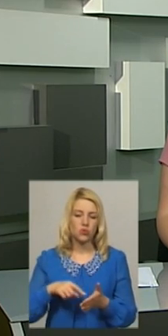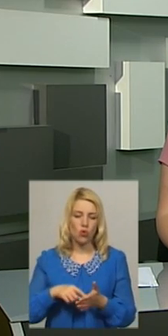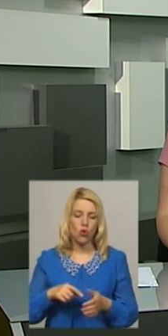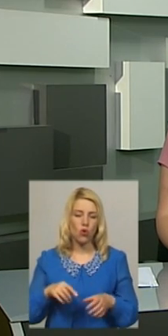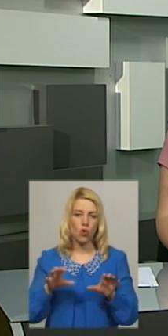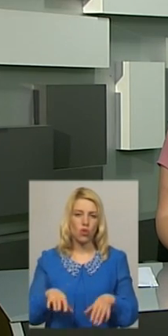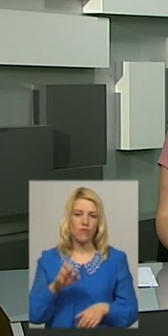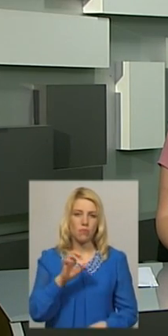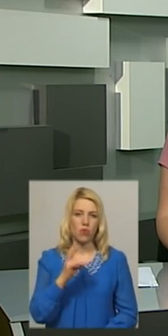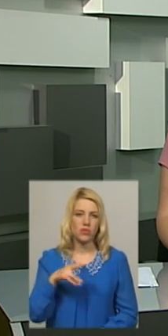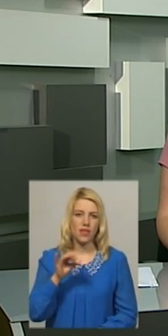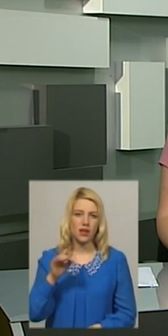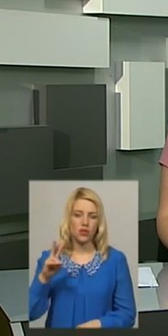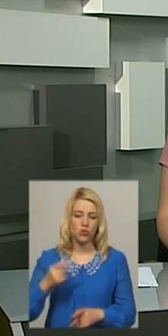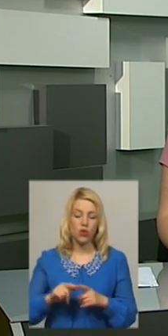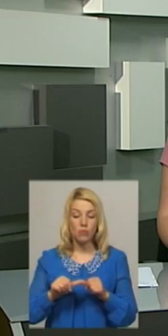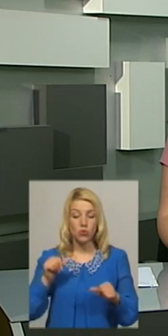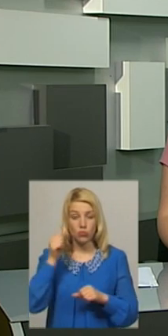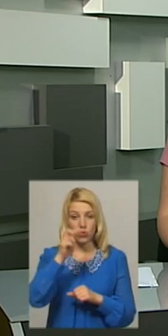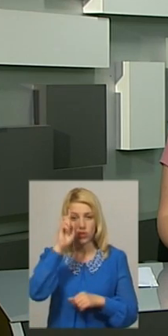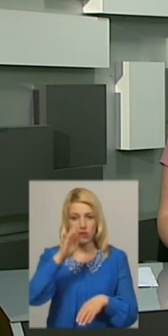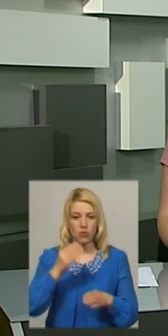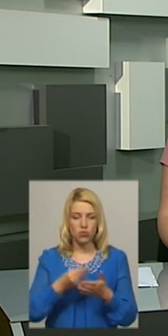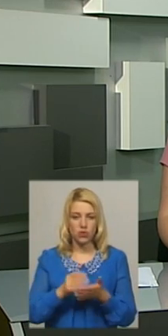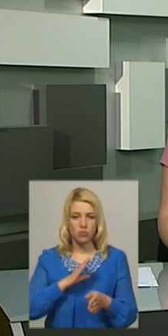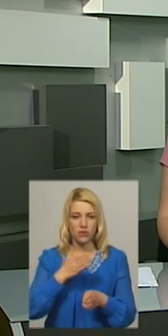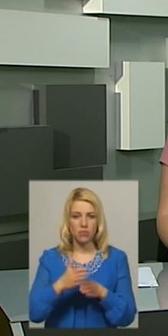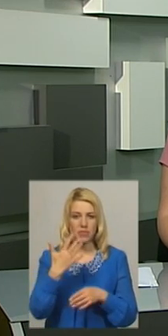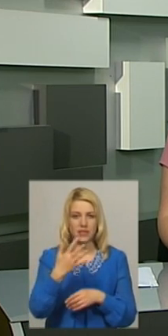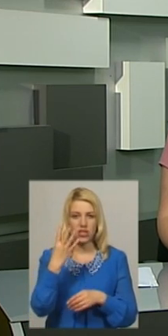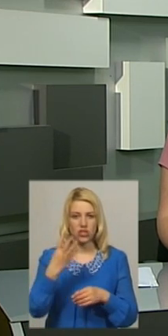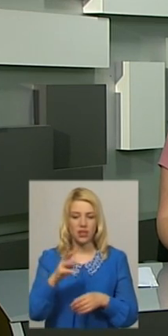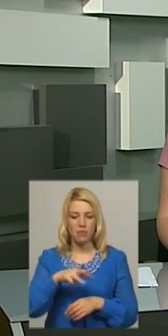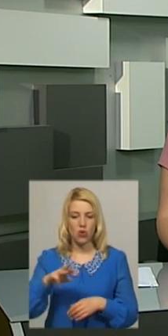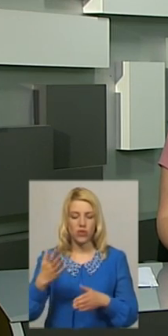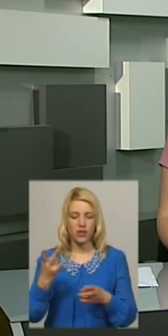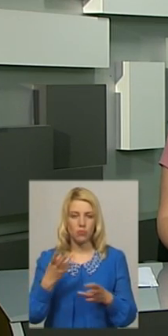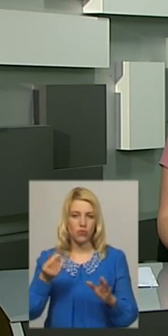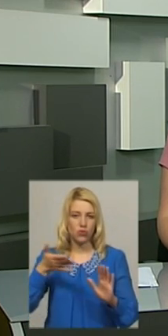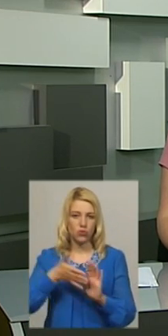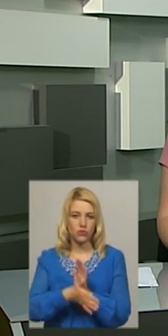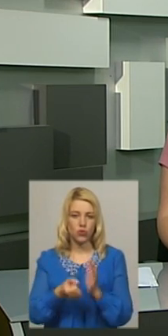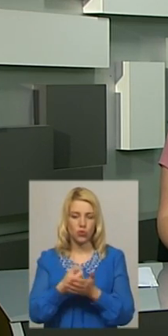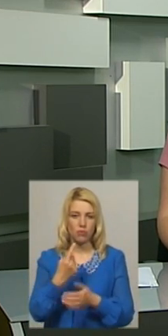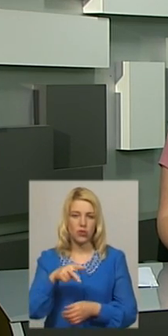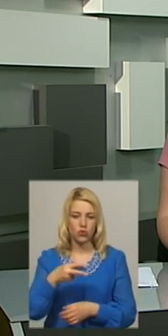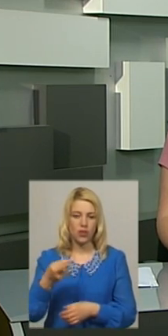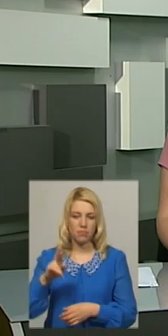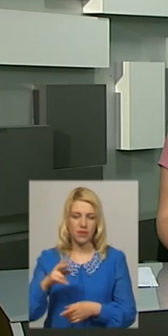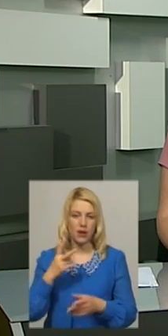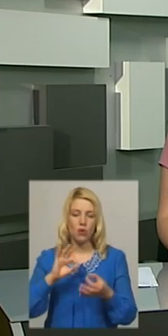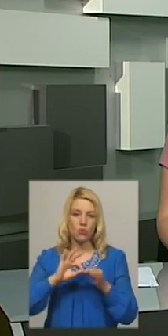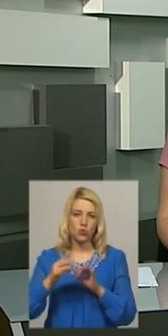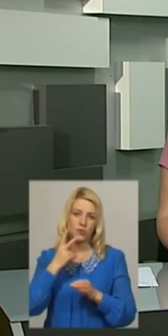Бондаренко. За його словами, минулого року з держбюджету виділили 54 мільйони, які мають освоїти до 1 липня. Подробиці у